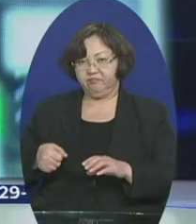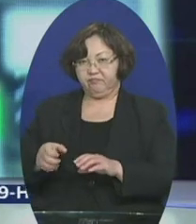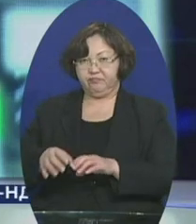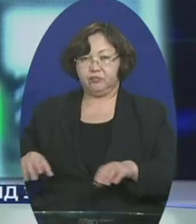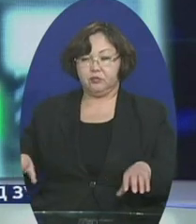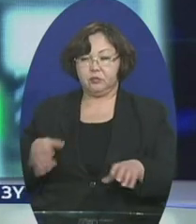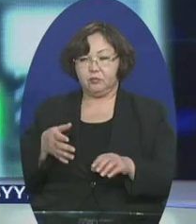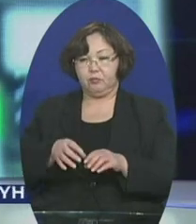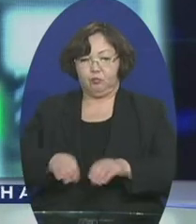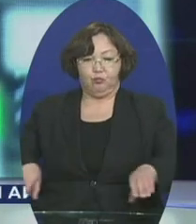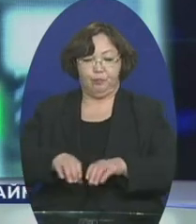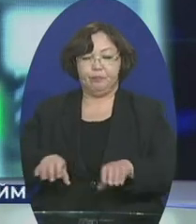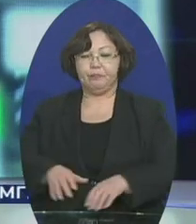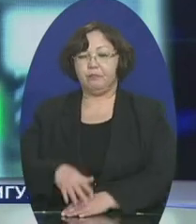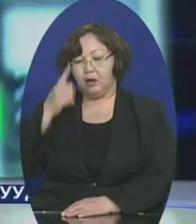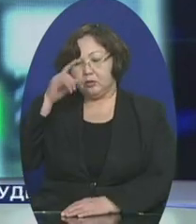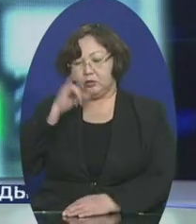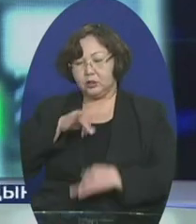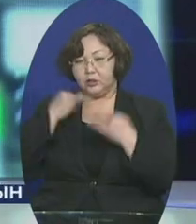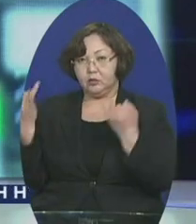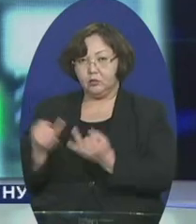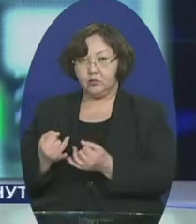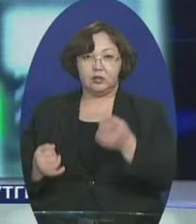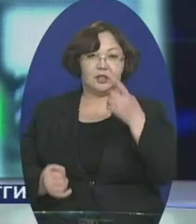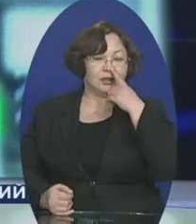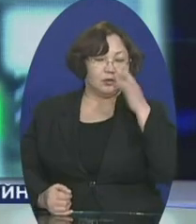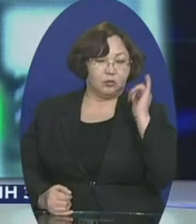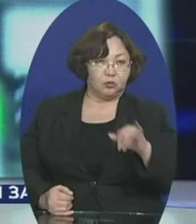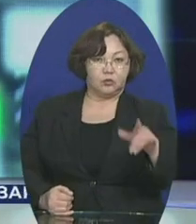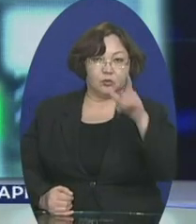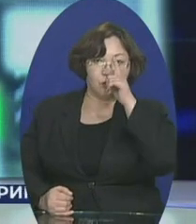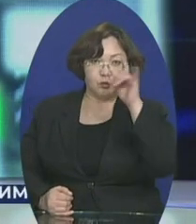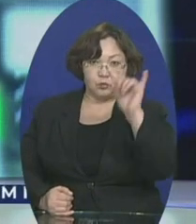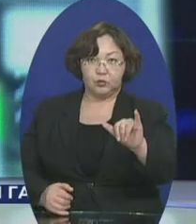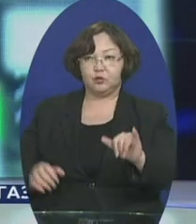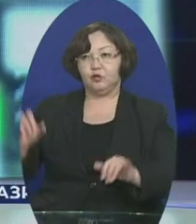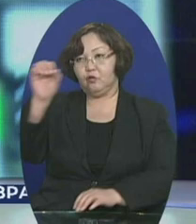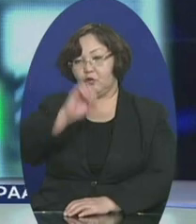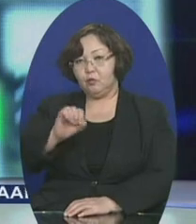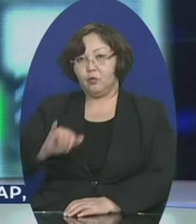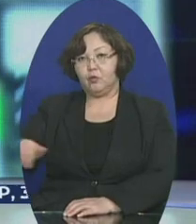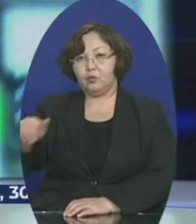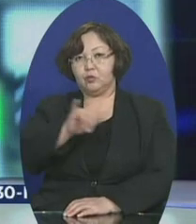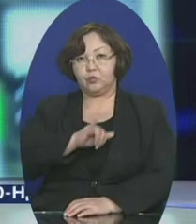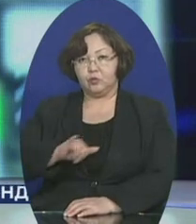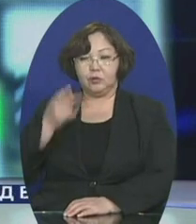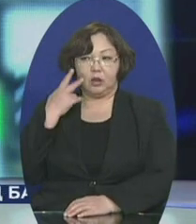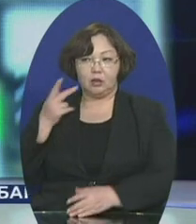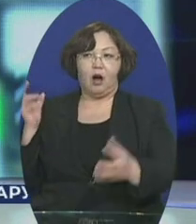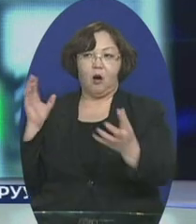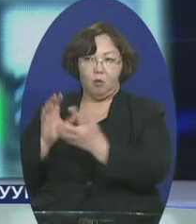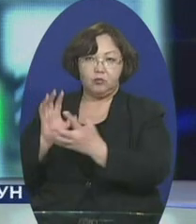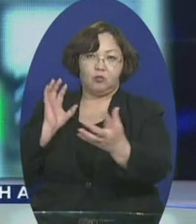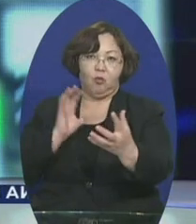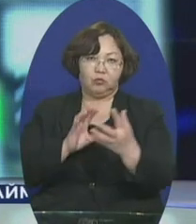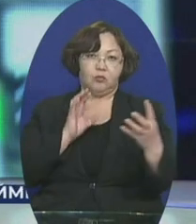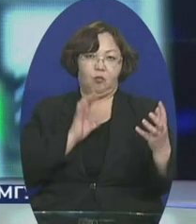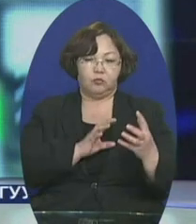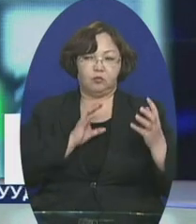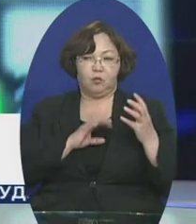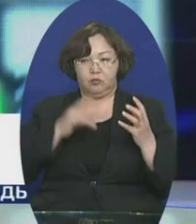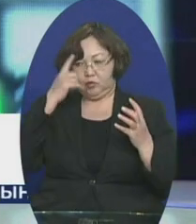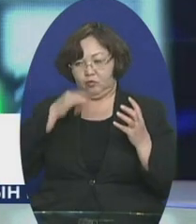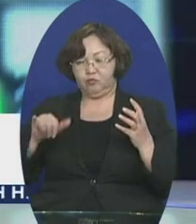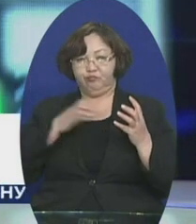Монгол Улсын хурал бүгд найрамдах Татард улс, Оросын холбооны улс, Европын холбоо зэрэг улс оронтой байнгын уулзалтын механизмтай. Энэ удаад